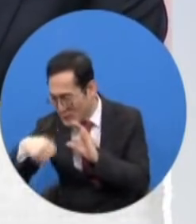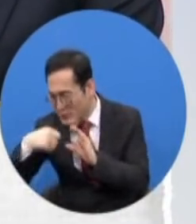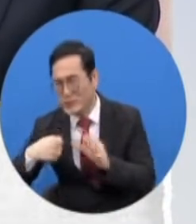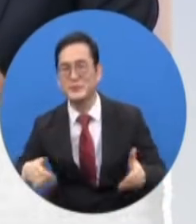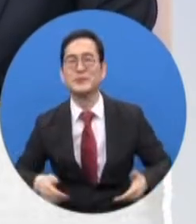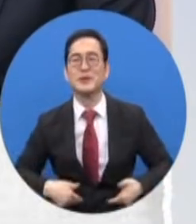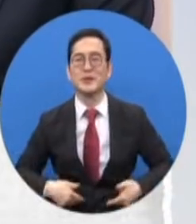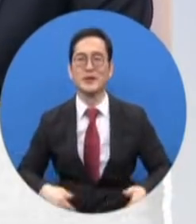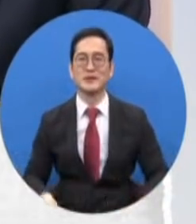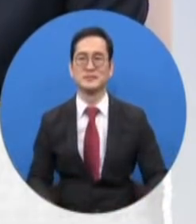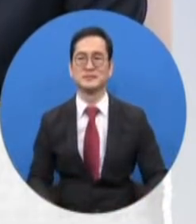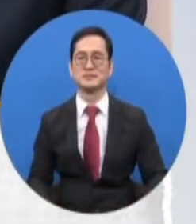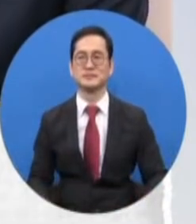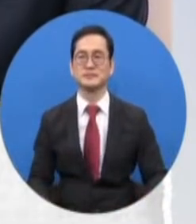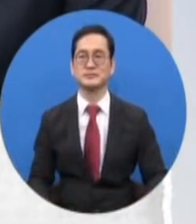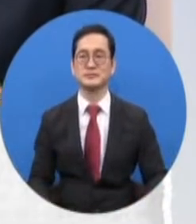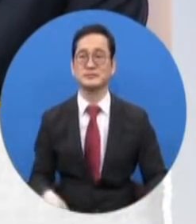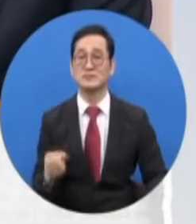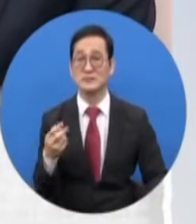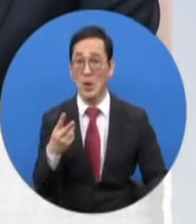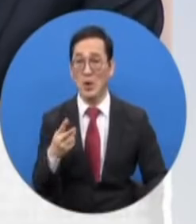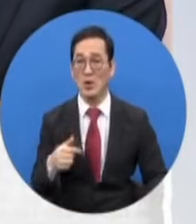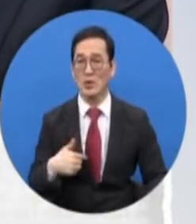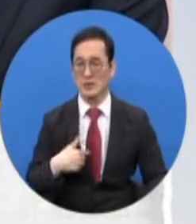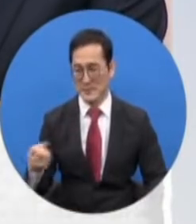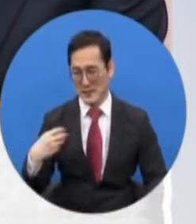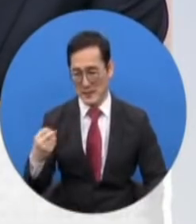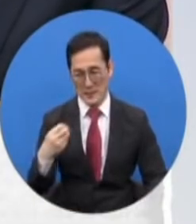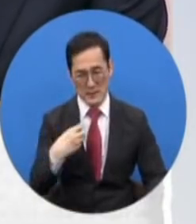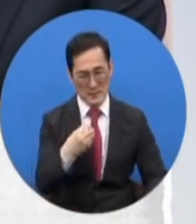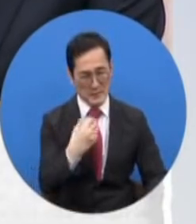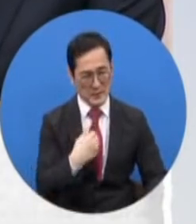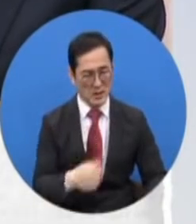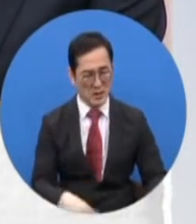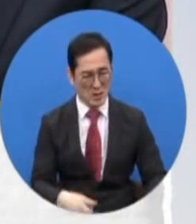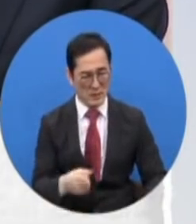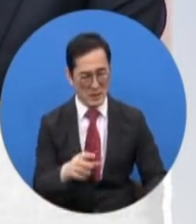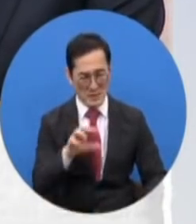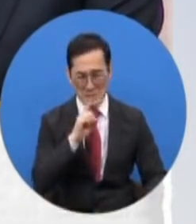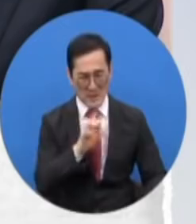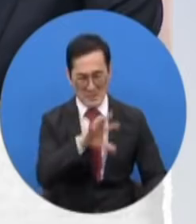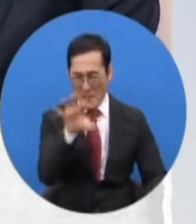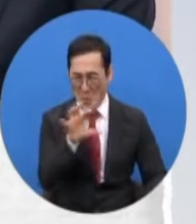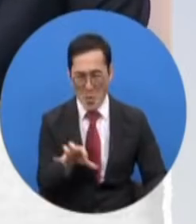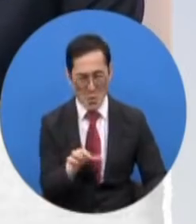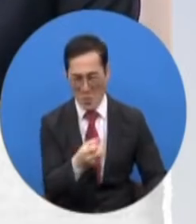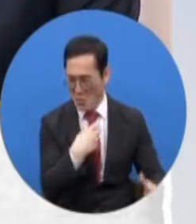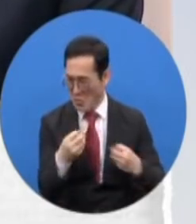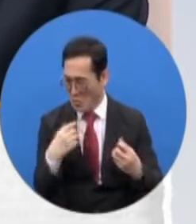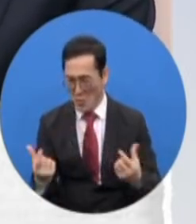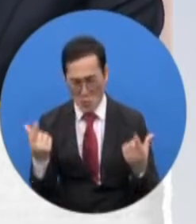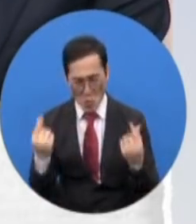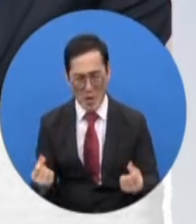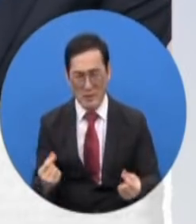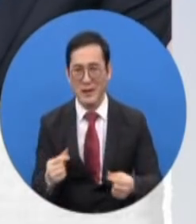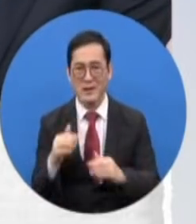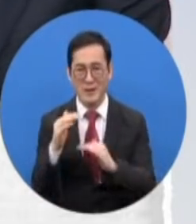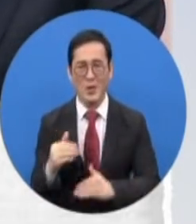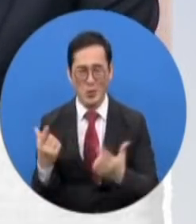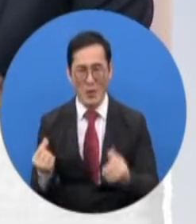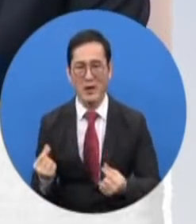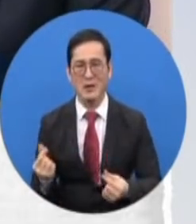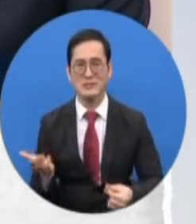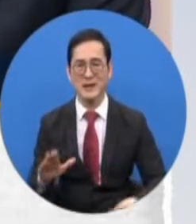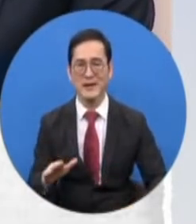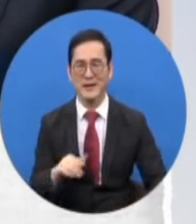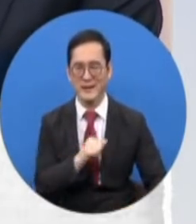것처럼 나는 계속 같은 얘기를 듣는 걸 수도 있지만 그걸 참아낼 수 있는, 그러니까 결국 소통이란 건 입으로 하는 게 아니라 귀로 하는 거죠. 내가 말하는 게 아니라 내가 듣는